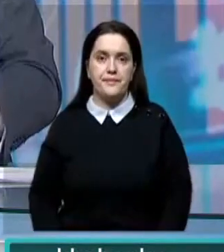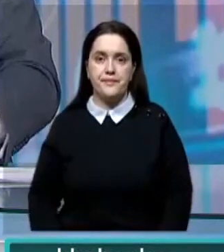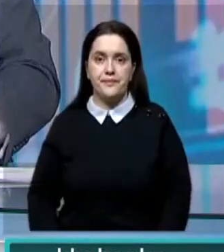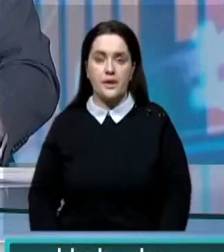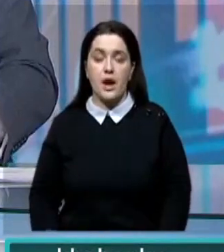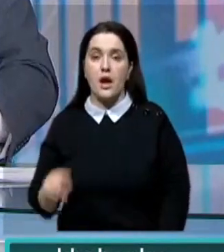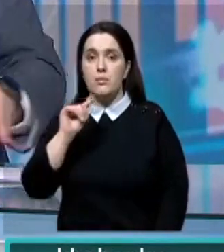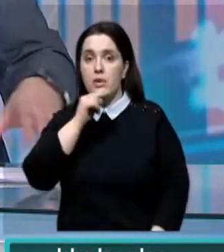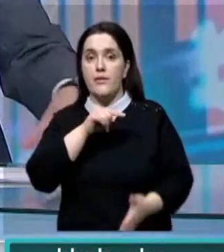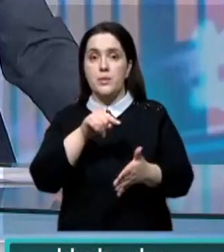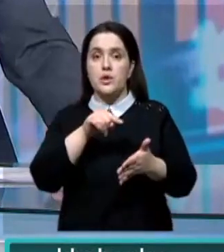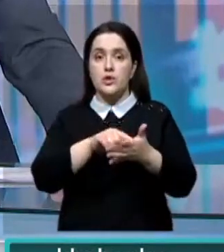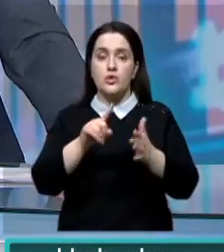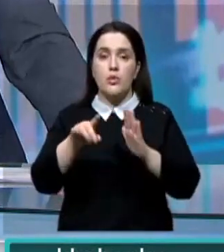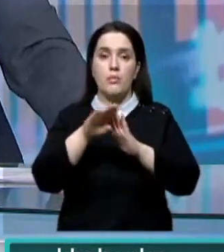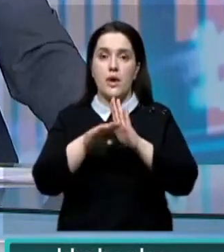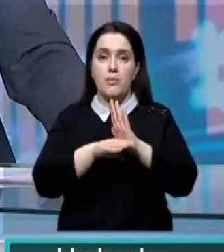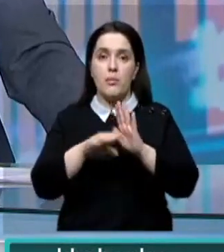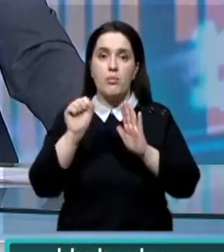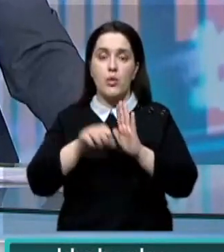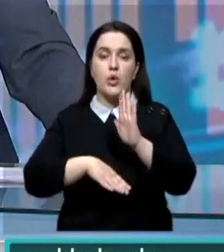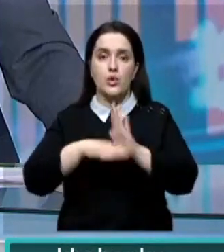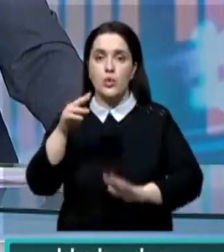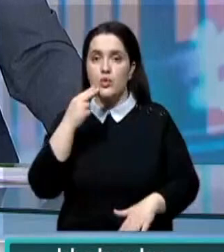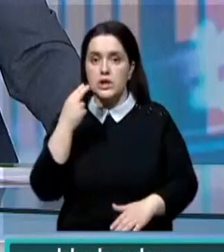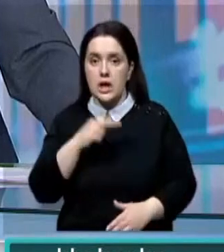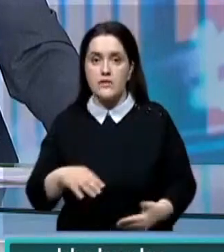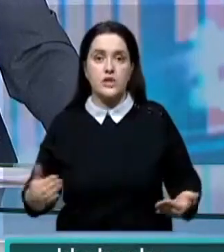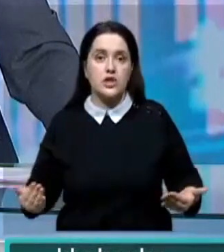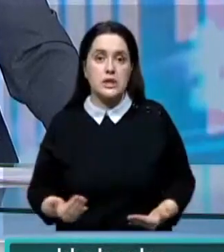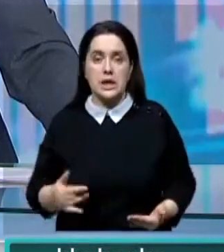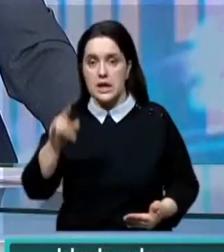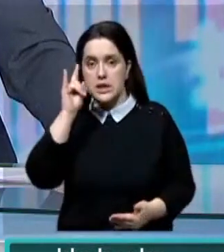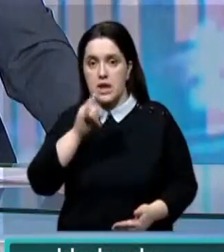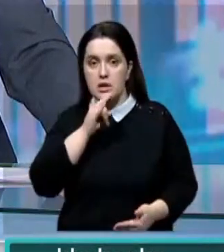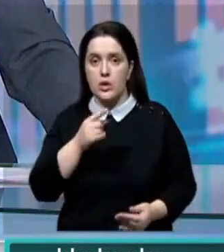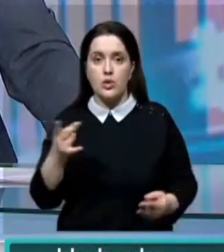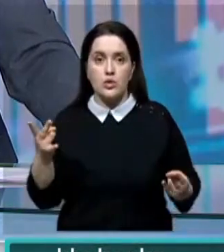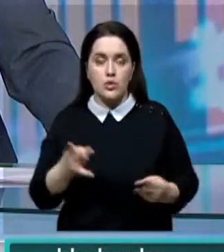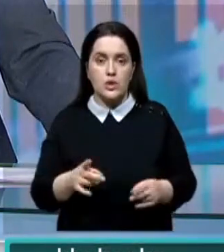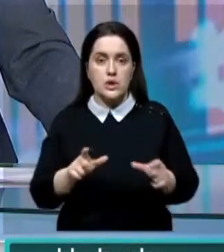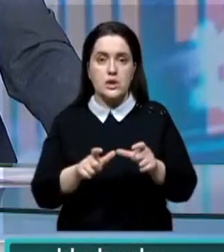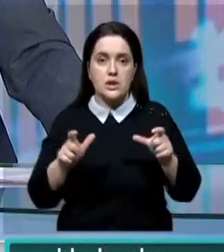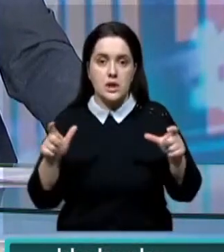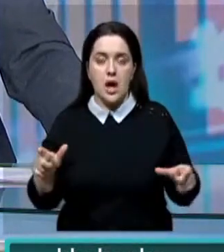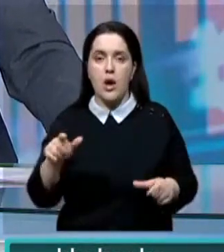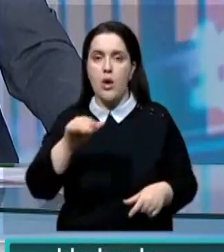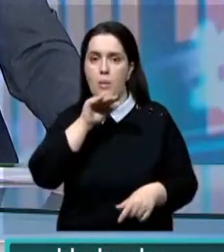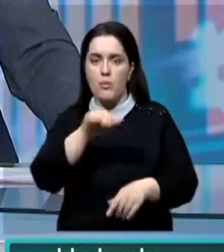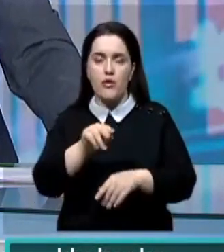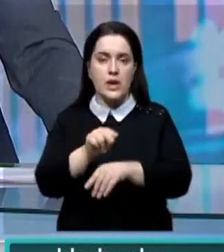Эксперты по экономическим вопросам считают, что программа позволит значительно улучшить качество жизни казахстанцев. И начинать нужно со школьной